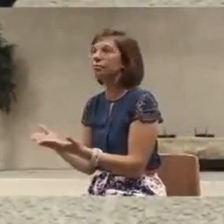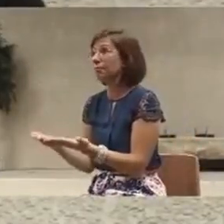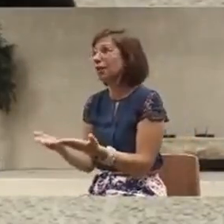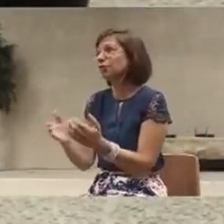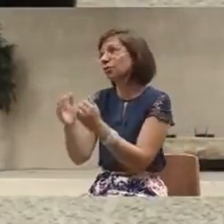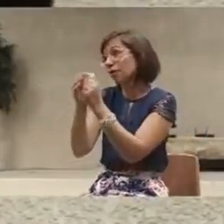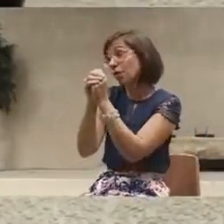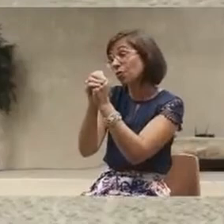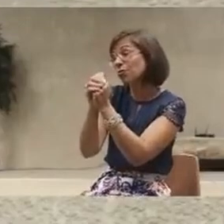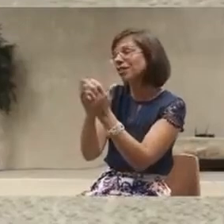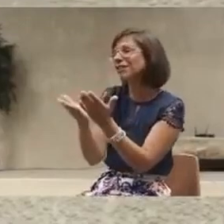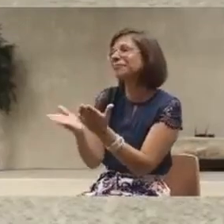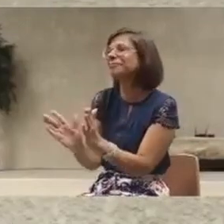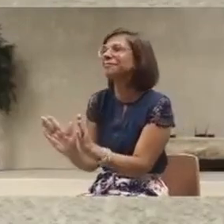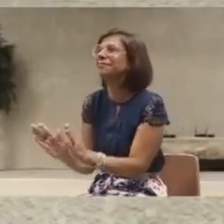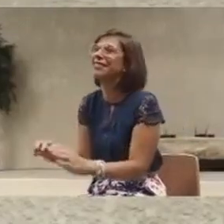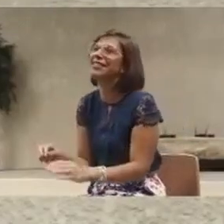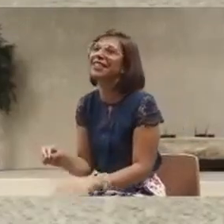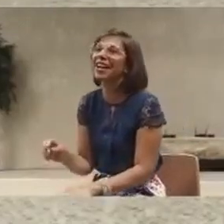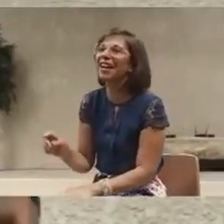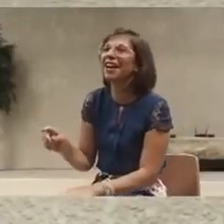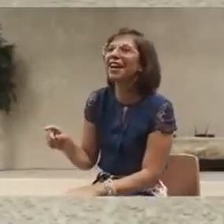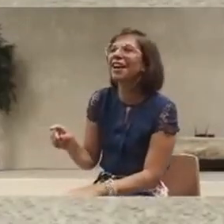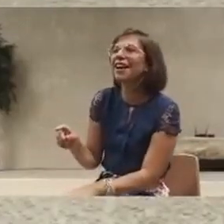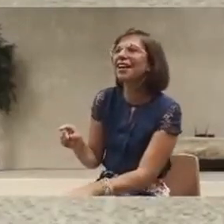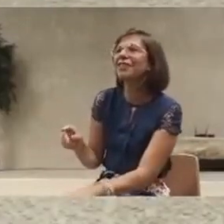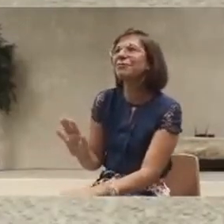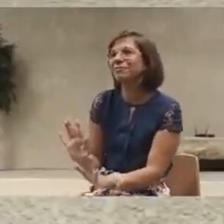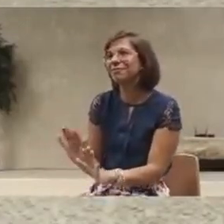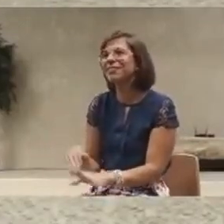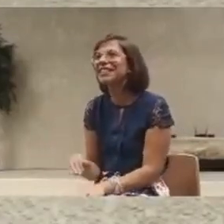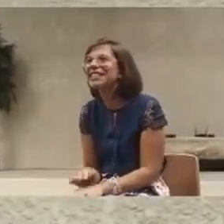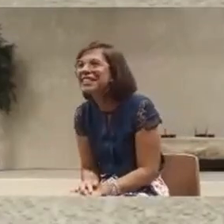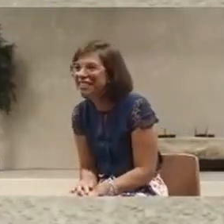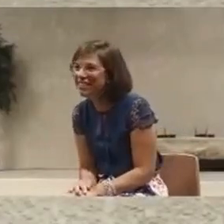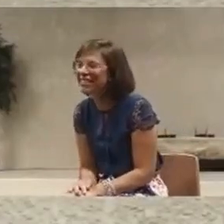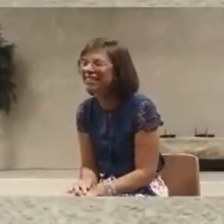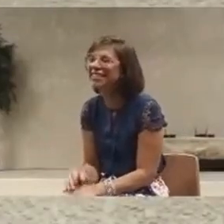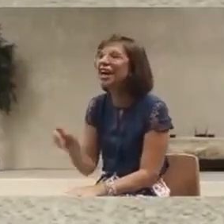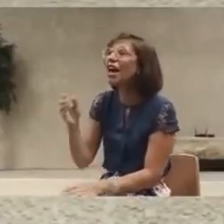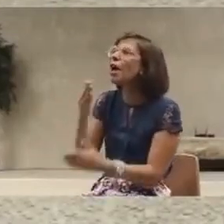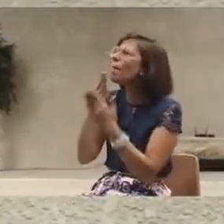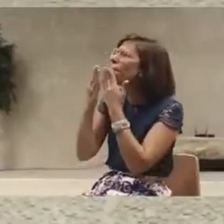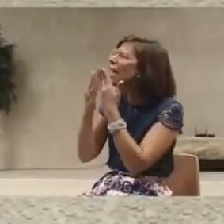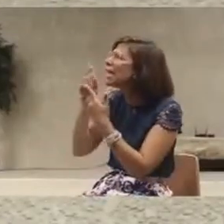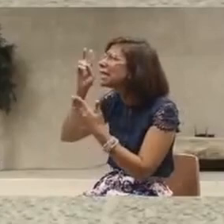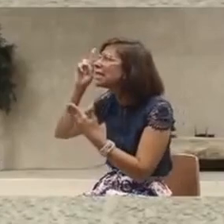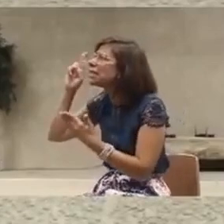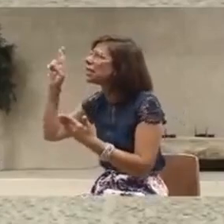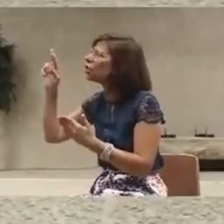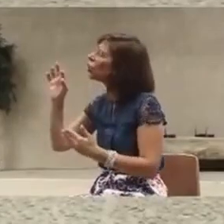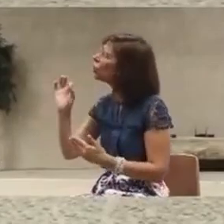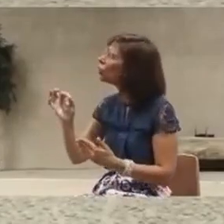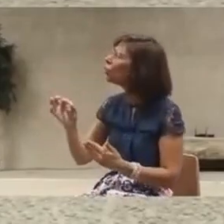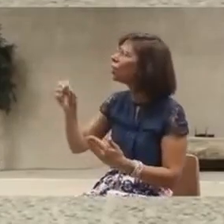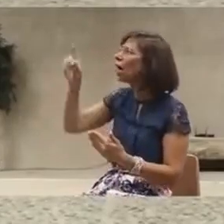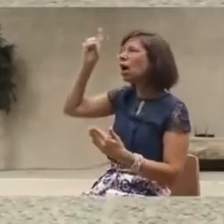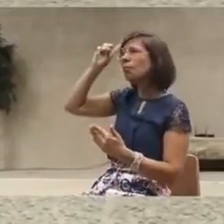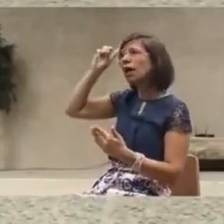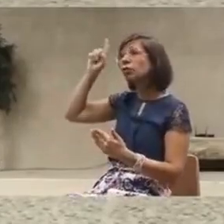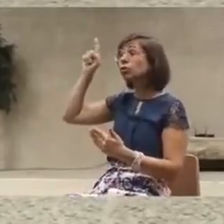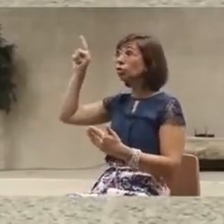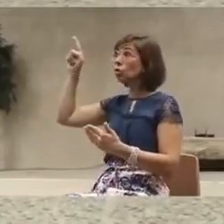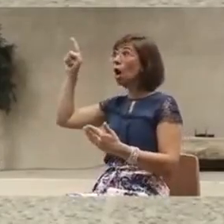à Dieu, gloire à Dieu. Tu es merveilleux, Seigneur. Oh, merci, Seigneur. Oui, c'est parce que tu es venu